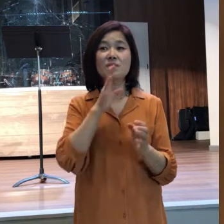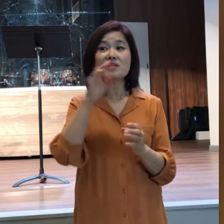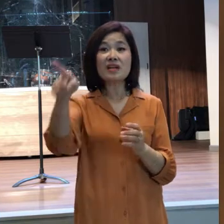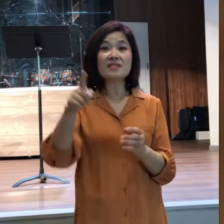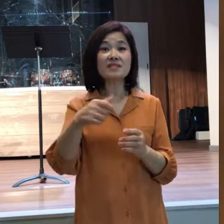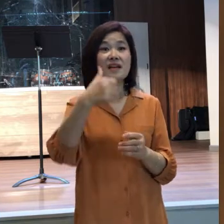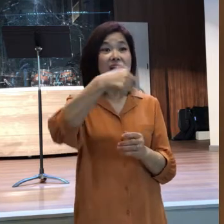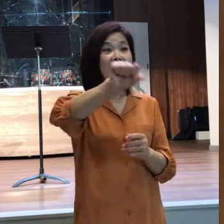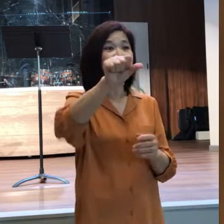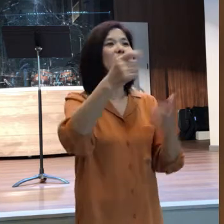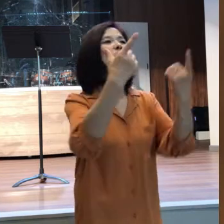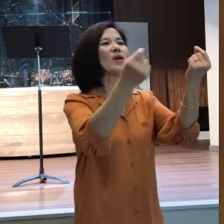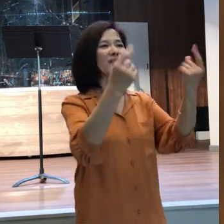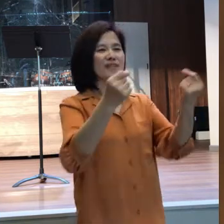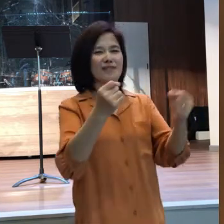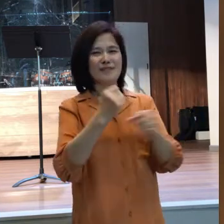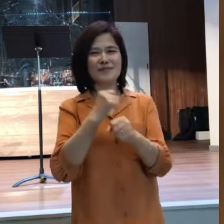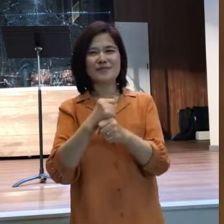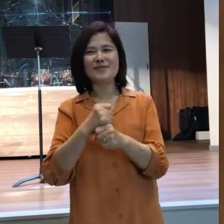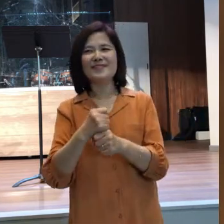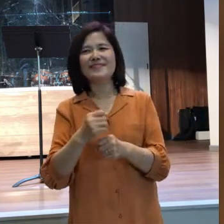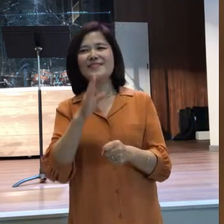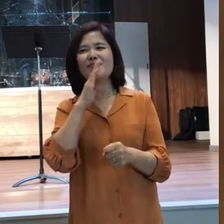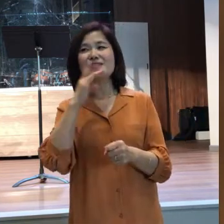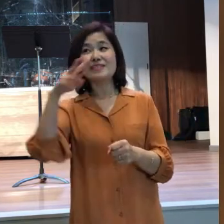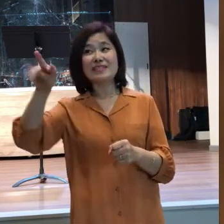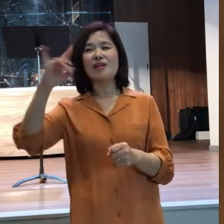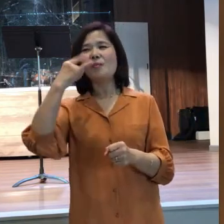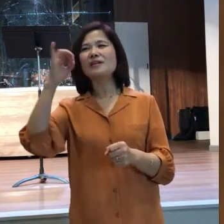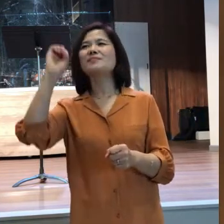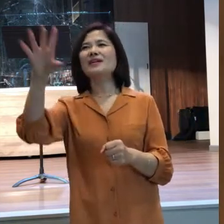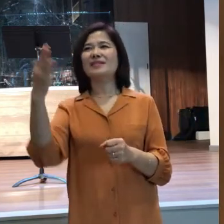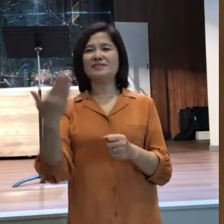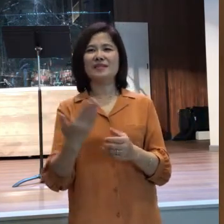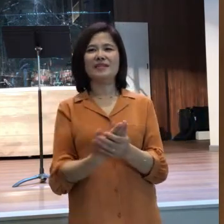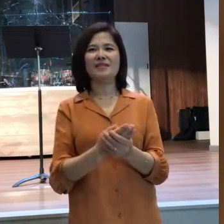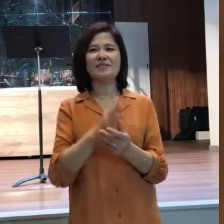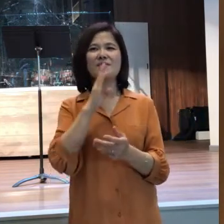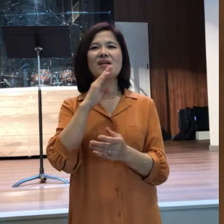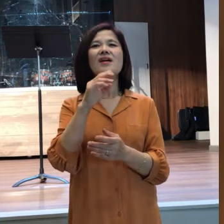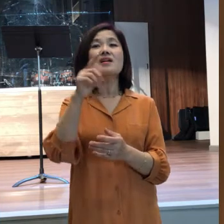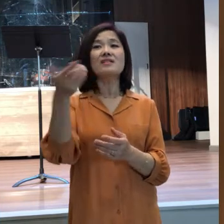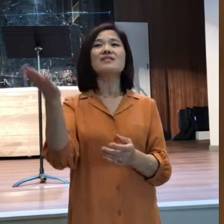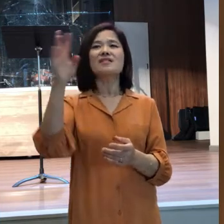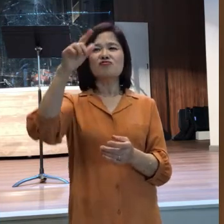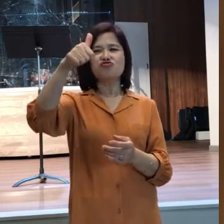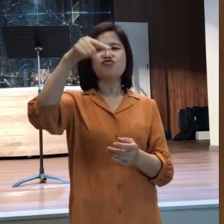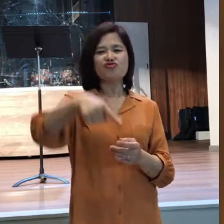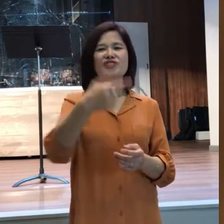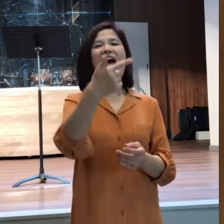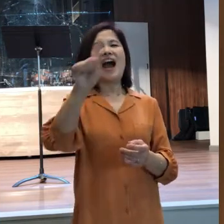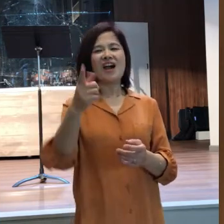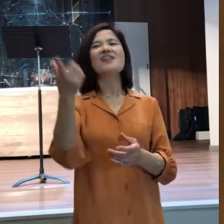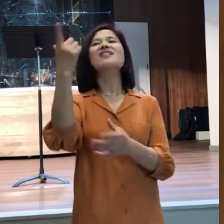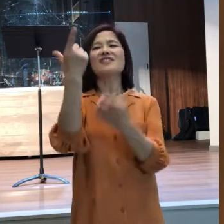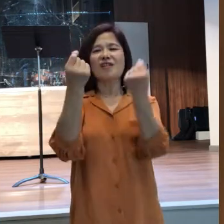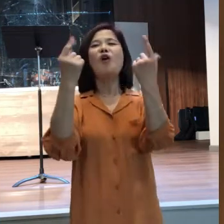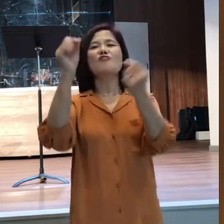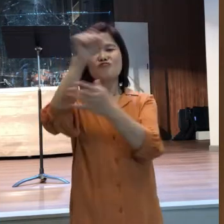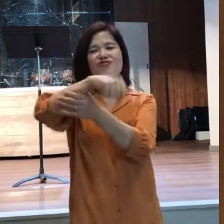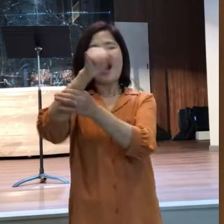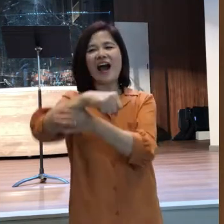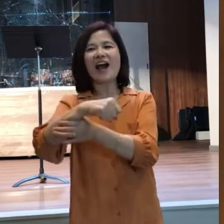당신 아들도 그렇더라고. 또 더 큰 싸움이 나. 그러니까 구나까지만 가면 돼. 구나. 따라합시다. 구나. 그